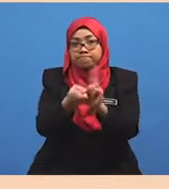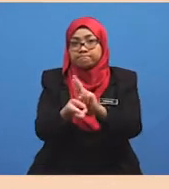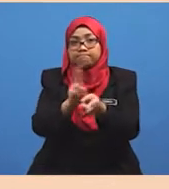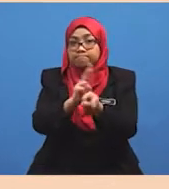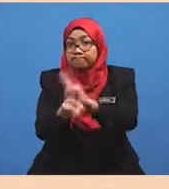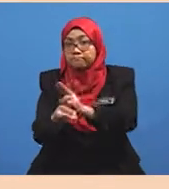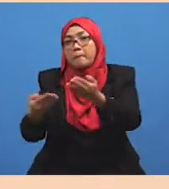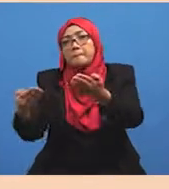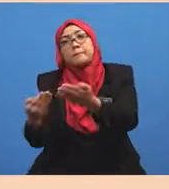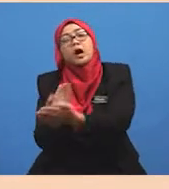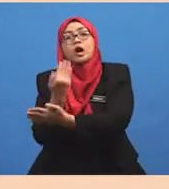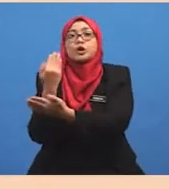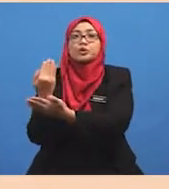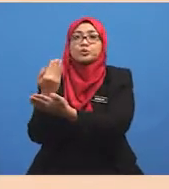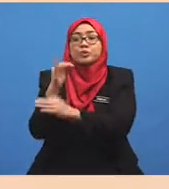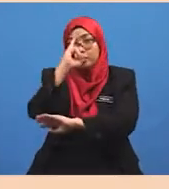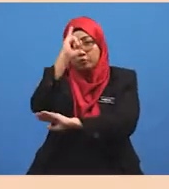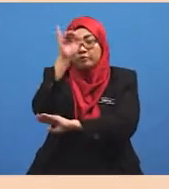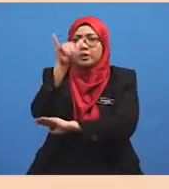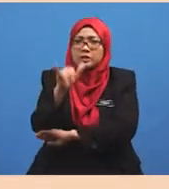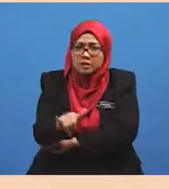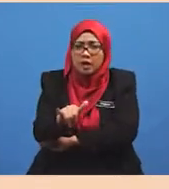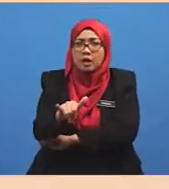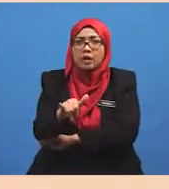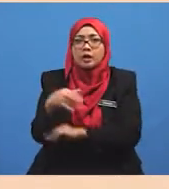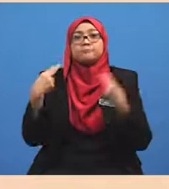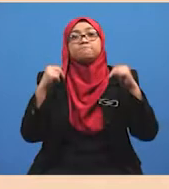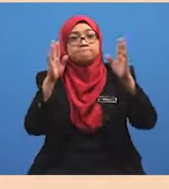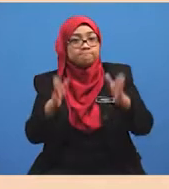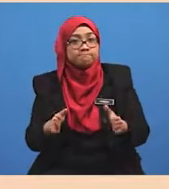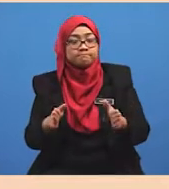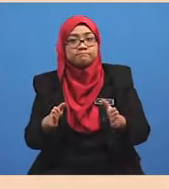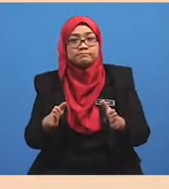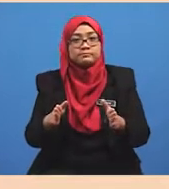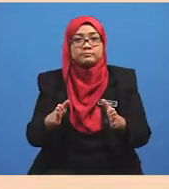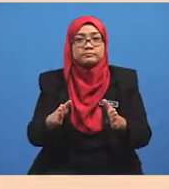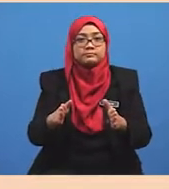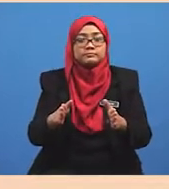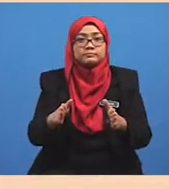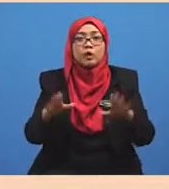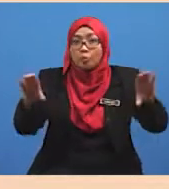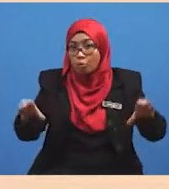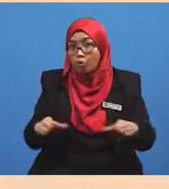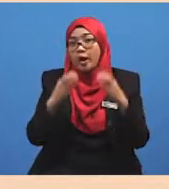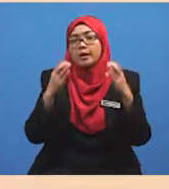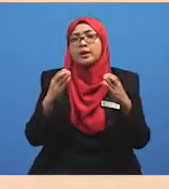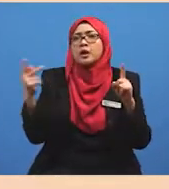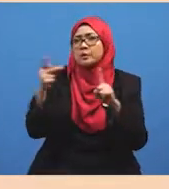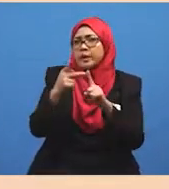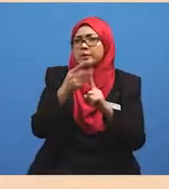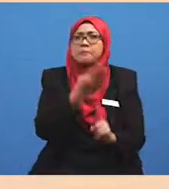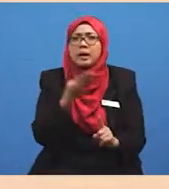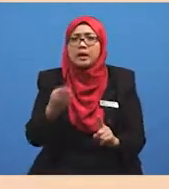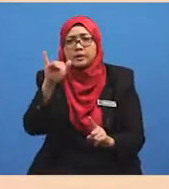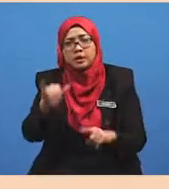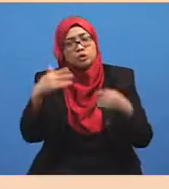inovasi yang dilakukan oleh Usahawan ke atas sesuatu barang atau primata